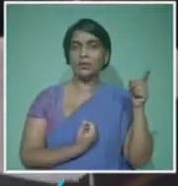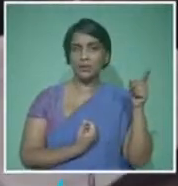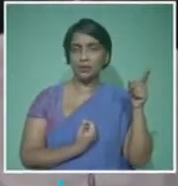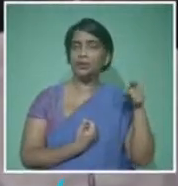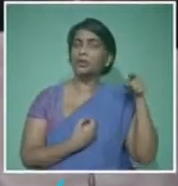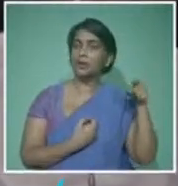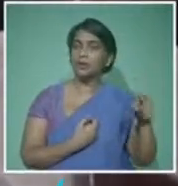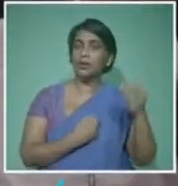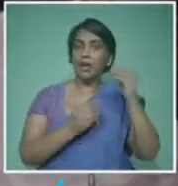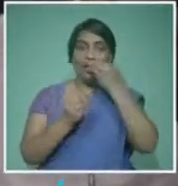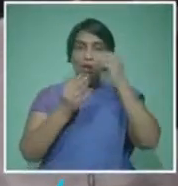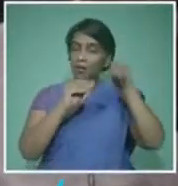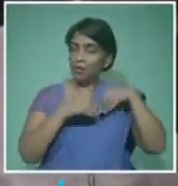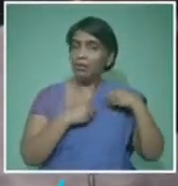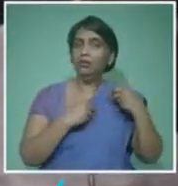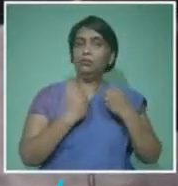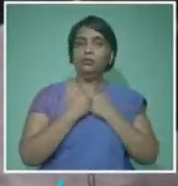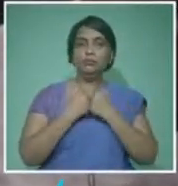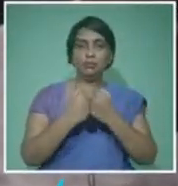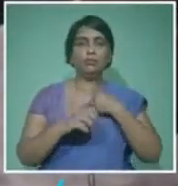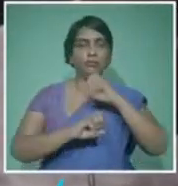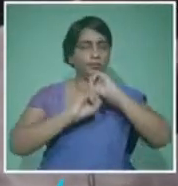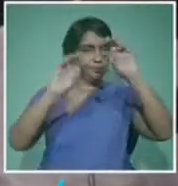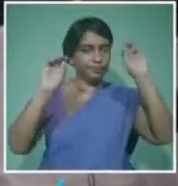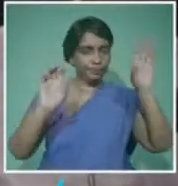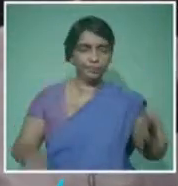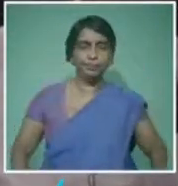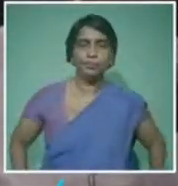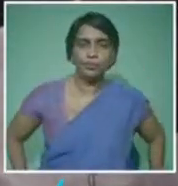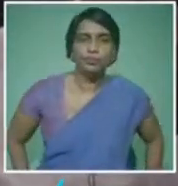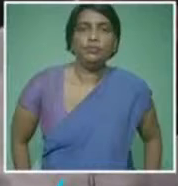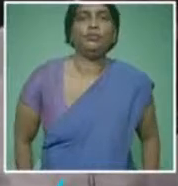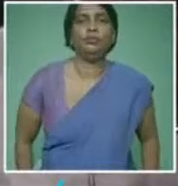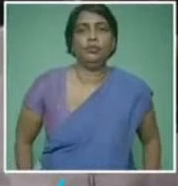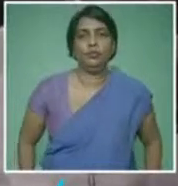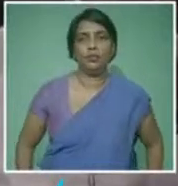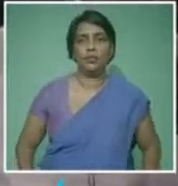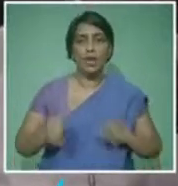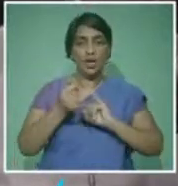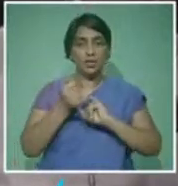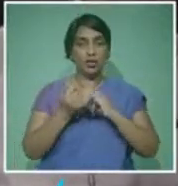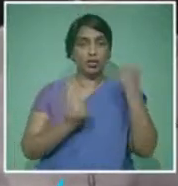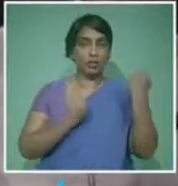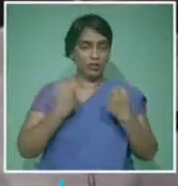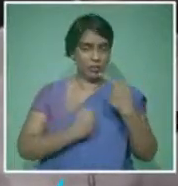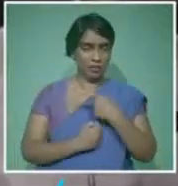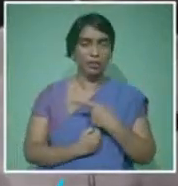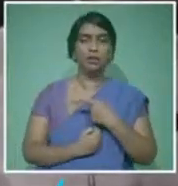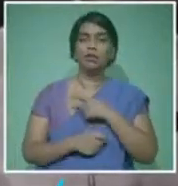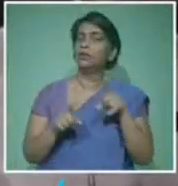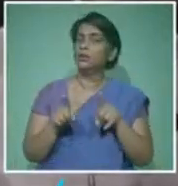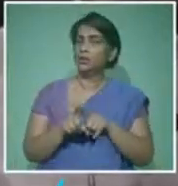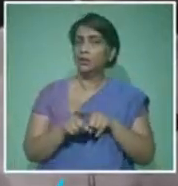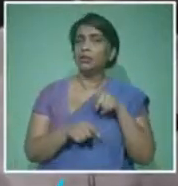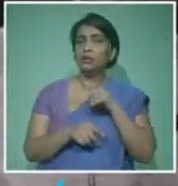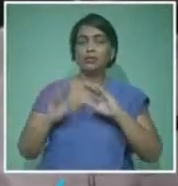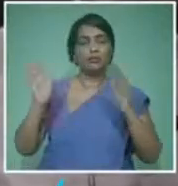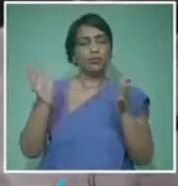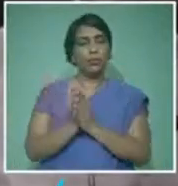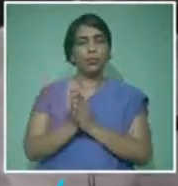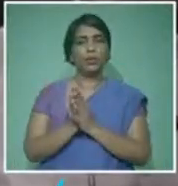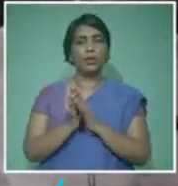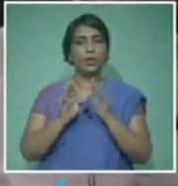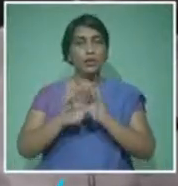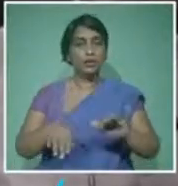මේ සහලුත් අපි ප්‍රවාහනය කරන්න කටයුතු කරලා තිනවා සතුස වාහන මගින්. මීට අමතරව මේකට එකතු වෙනවා Save